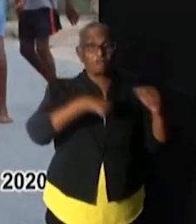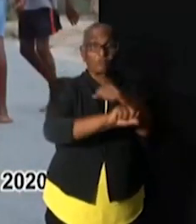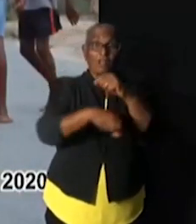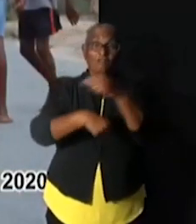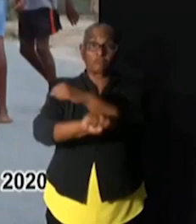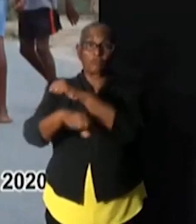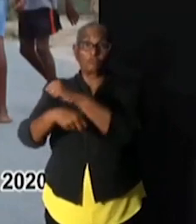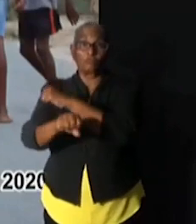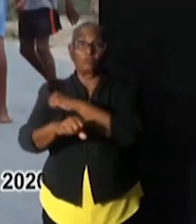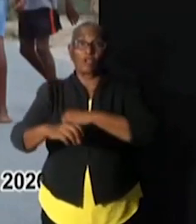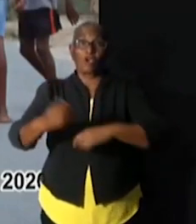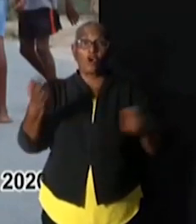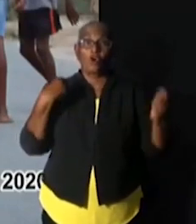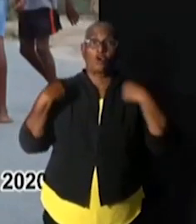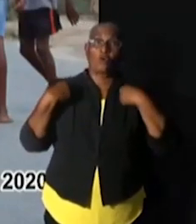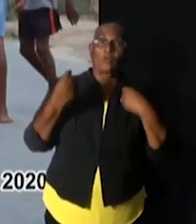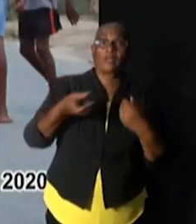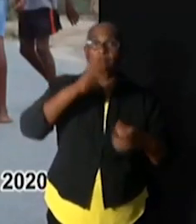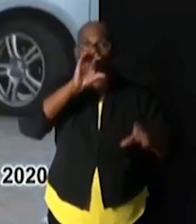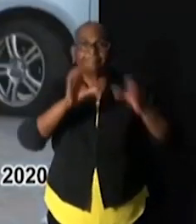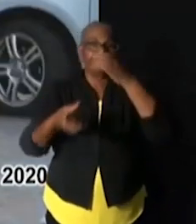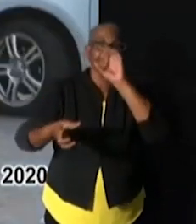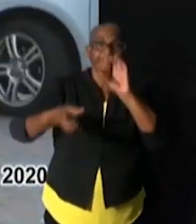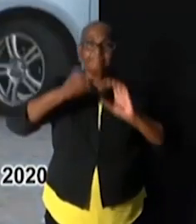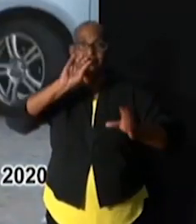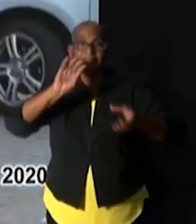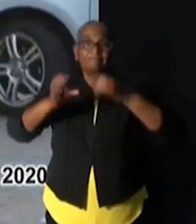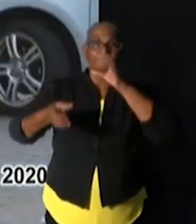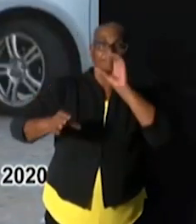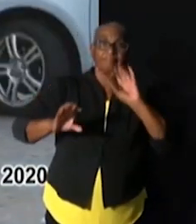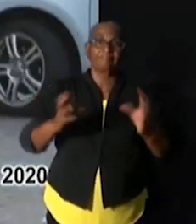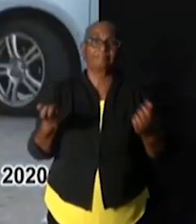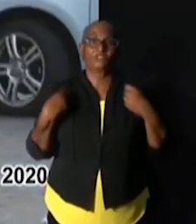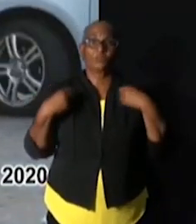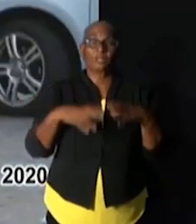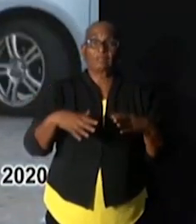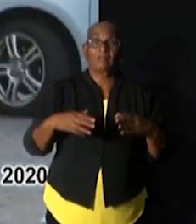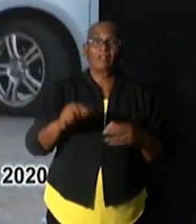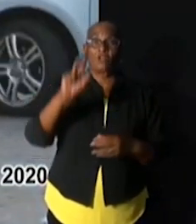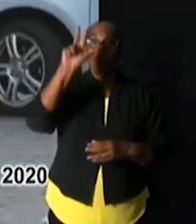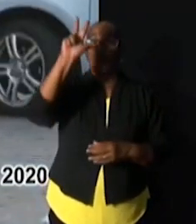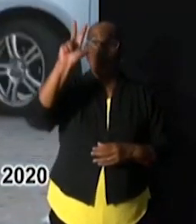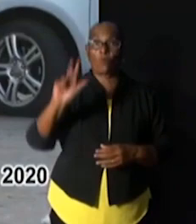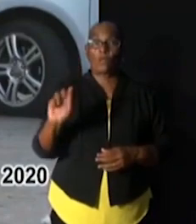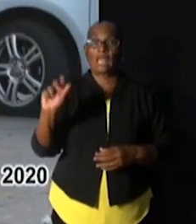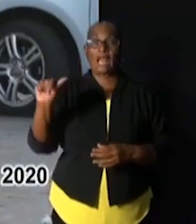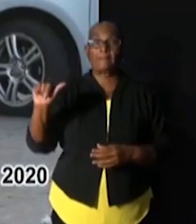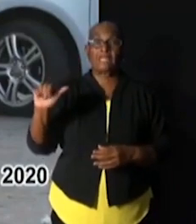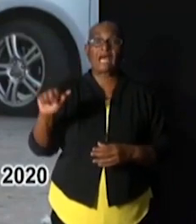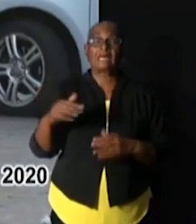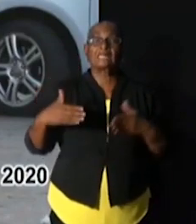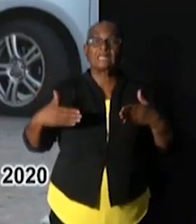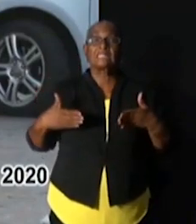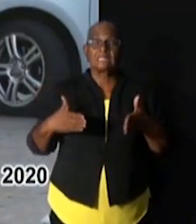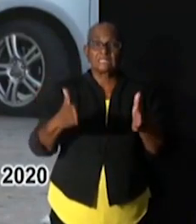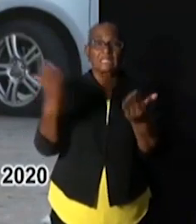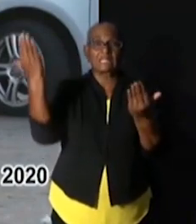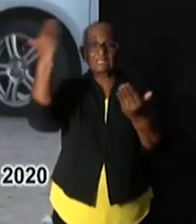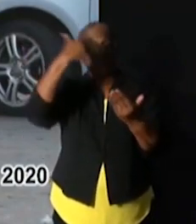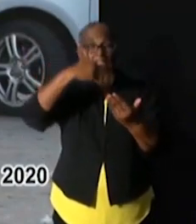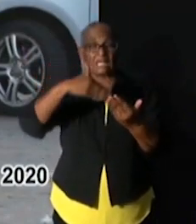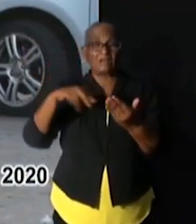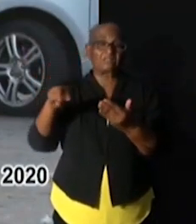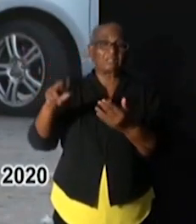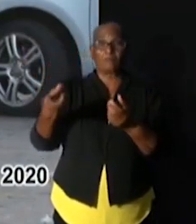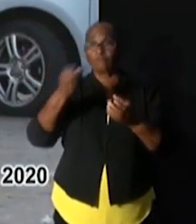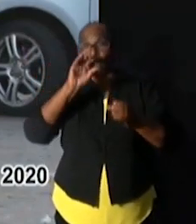mensen hangen voor winkels met biertjes. Aan de Wilhelminastraat is het een rage elke avond weer. Alles is genormaliseerd,